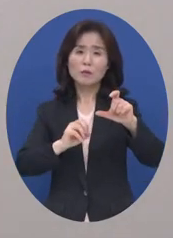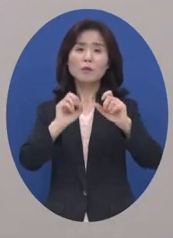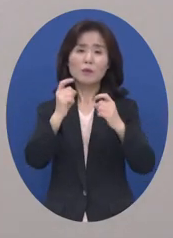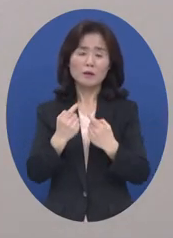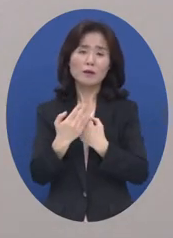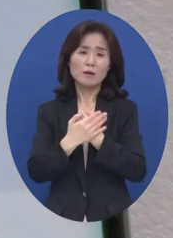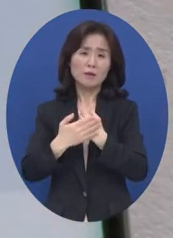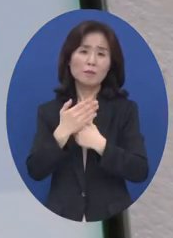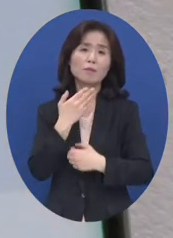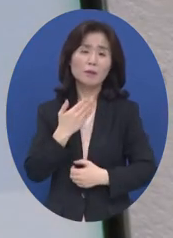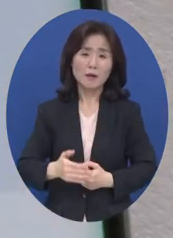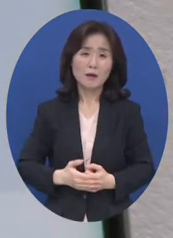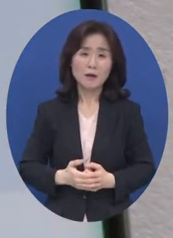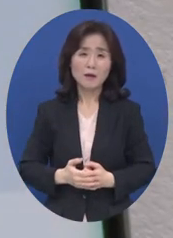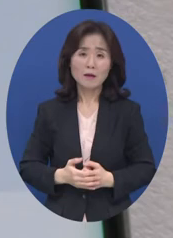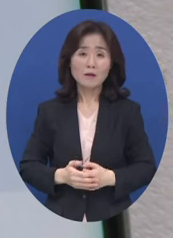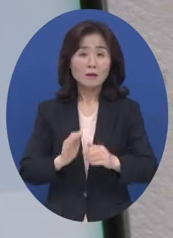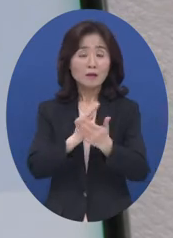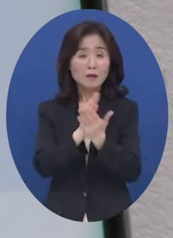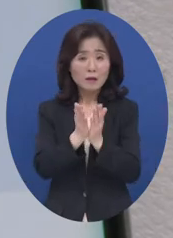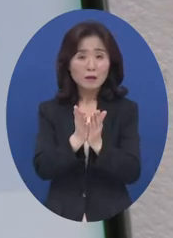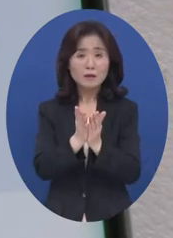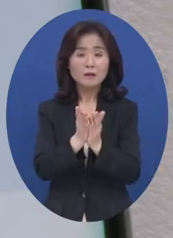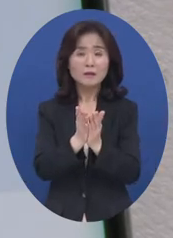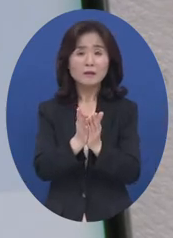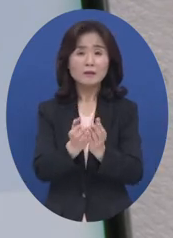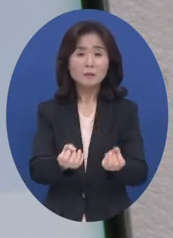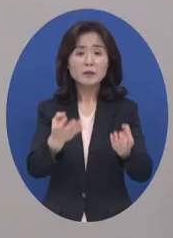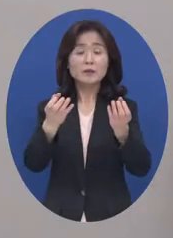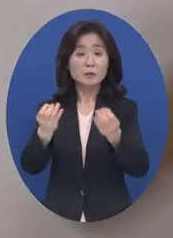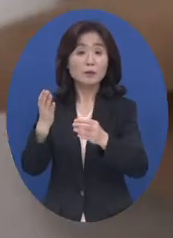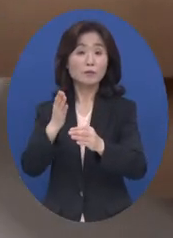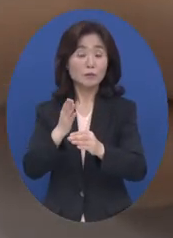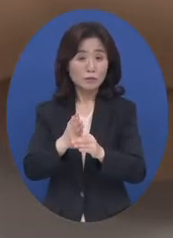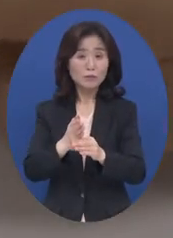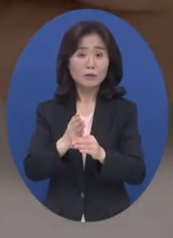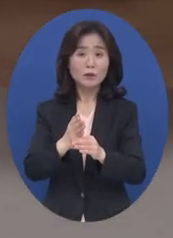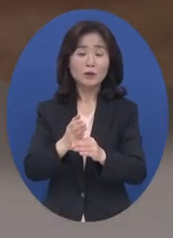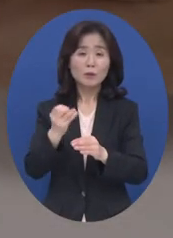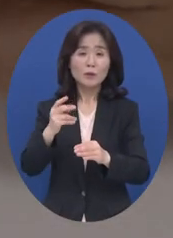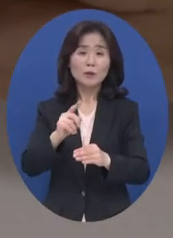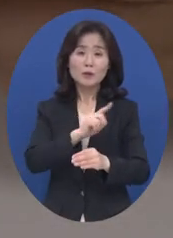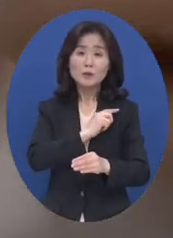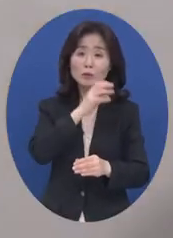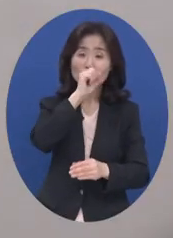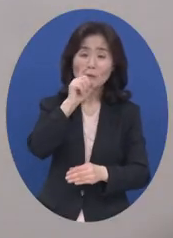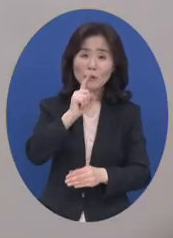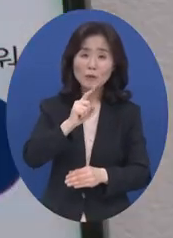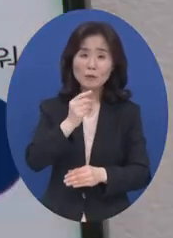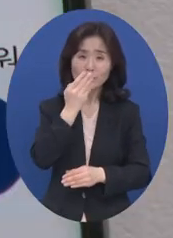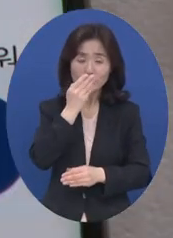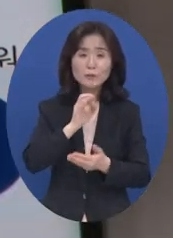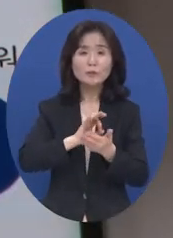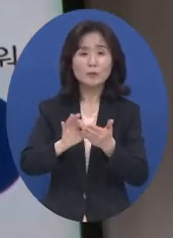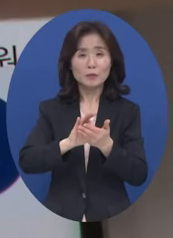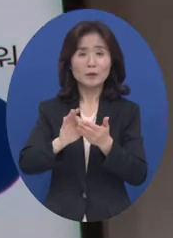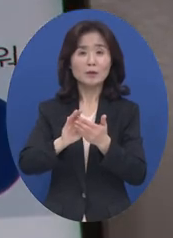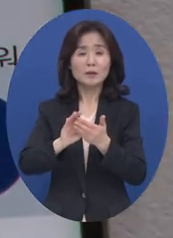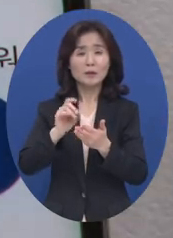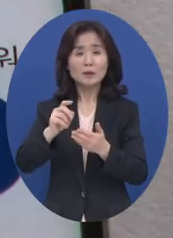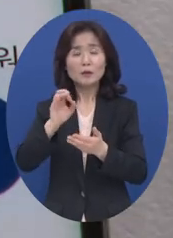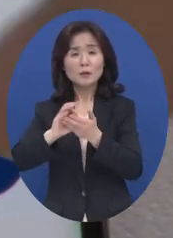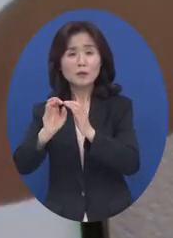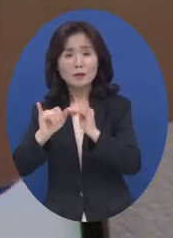있는 것. 여기에 다양한 출시 기념 이벤트도 진행 중이고 무엇보다 착한 소비란 점이 소비자들을